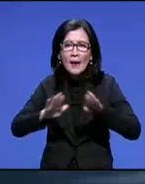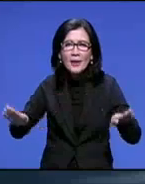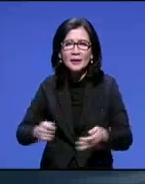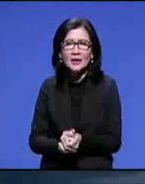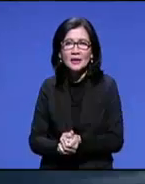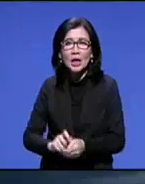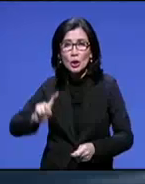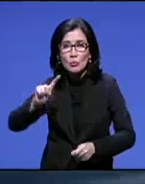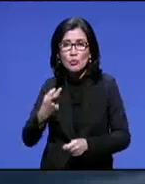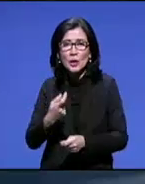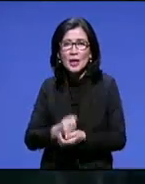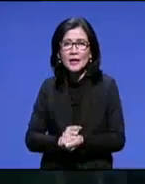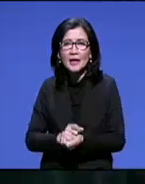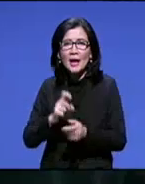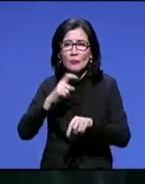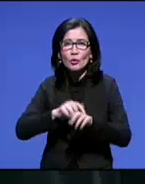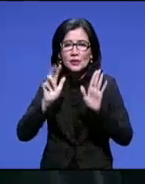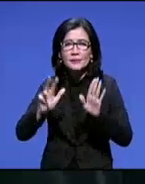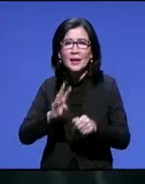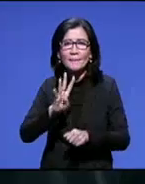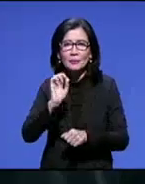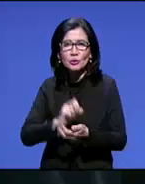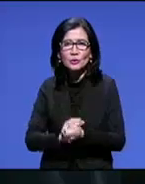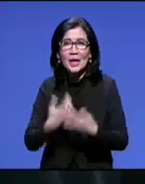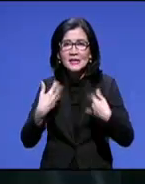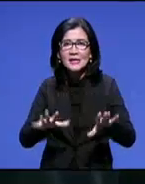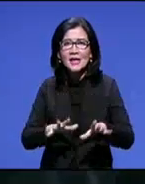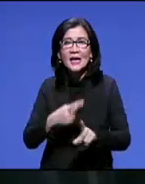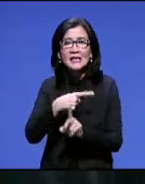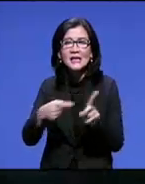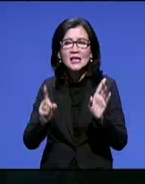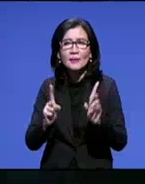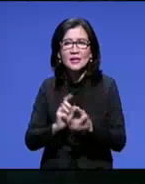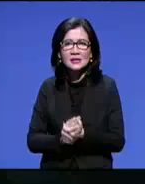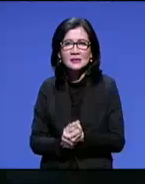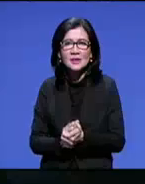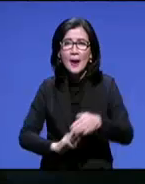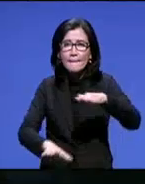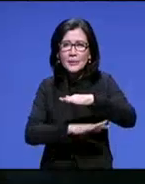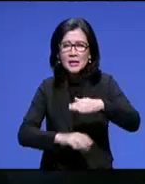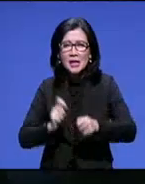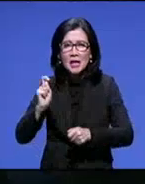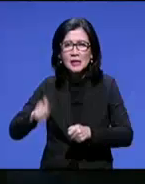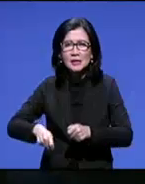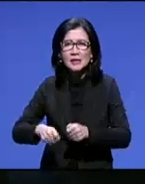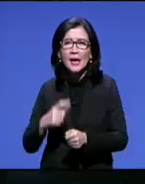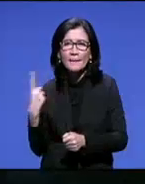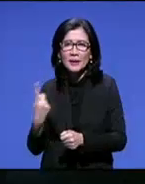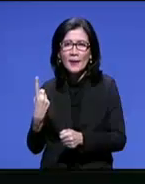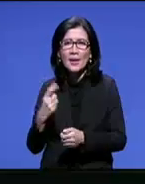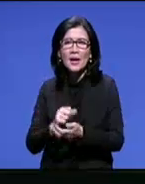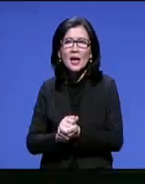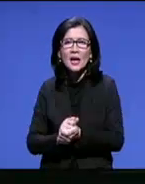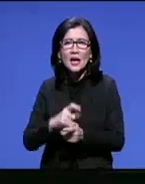pukul 9.40 dan selesai pukul 10.30. Berdasarkan sidang perdana 28 Februari 2019